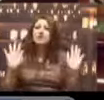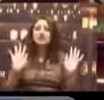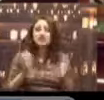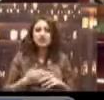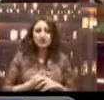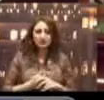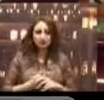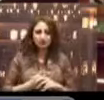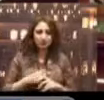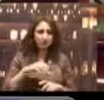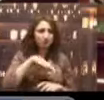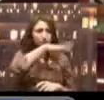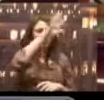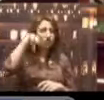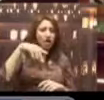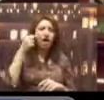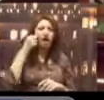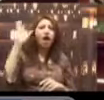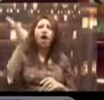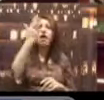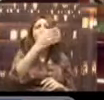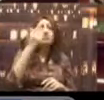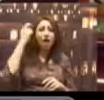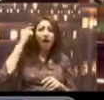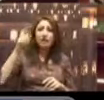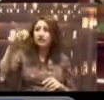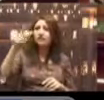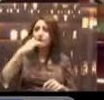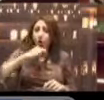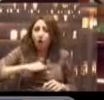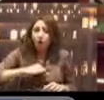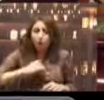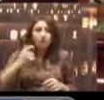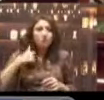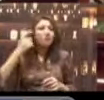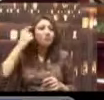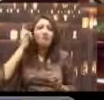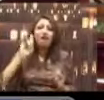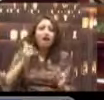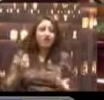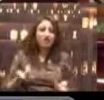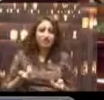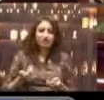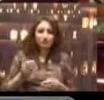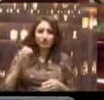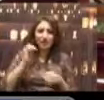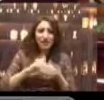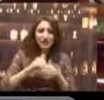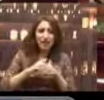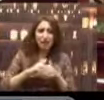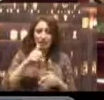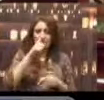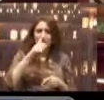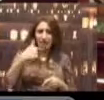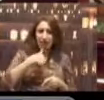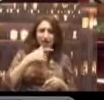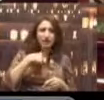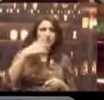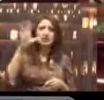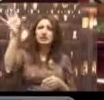وما اداش الملكة دي لحد. يعني أنا بستغرب من إن إزاي حد يهجم على حد عشان انتخب حد مثلا، يعني اصل انا اتعرضت لده